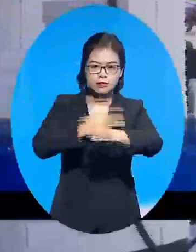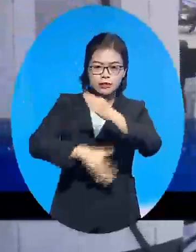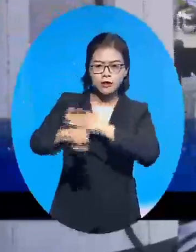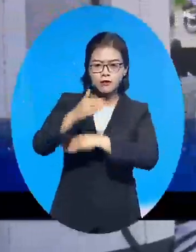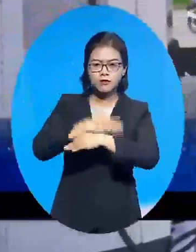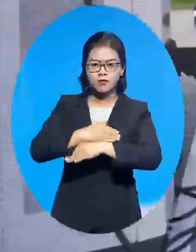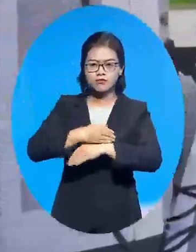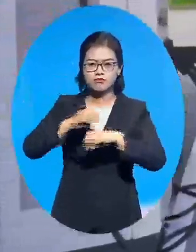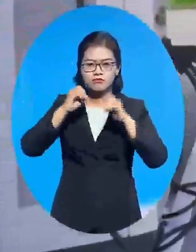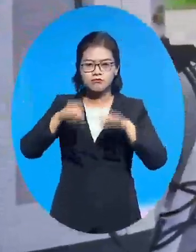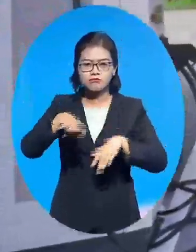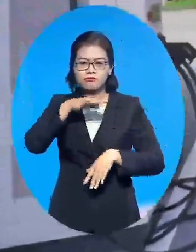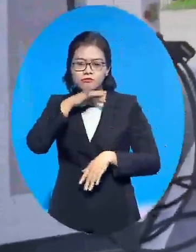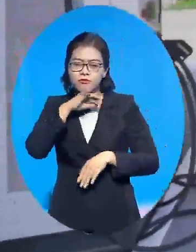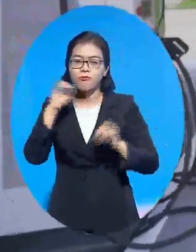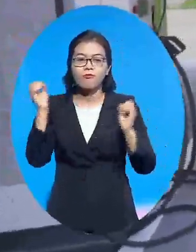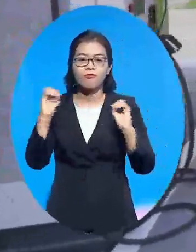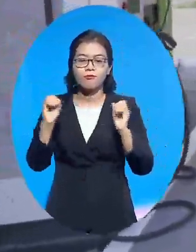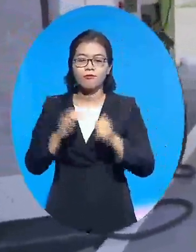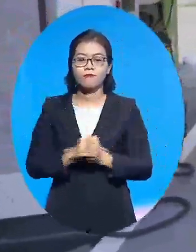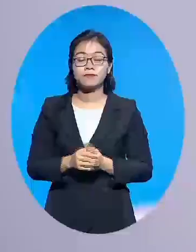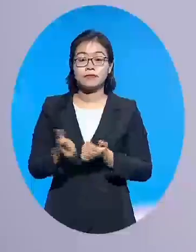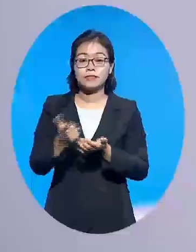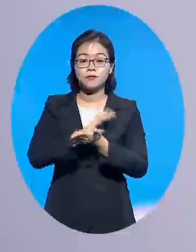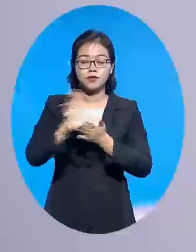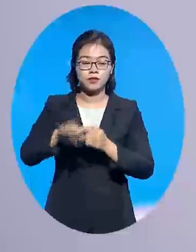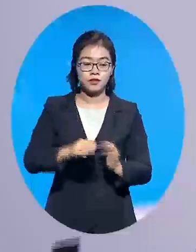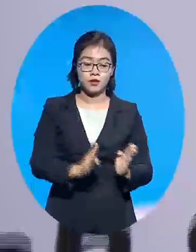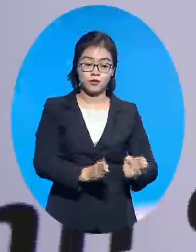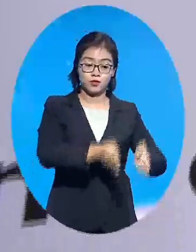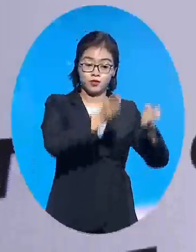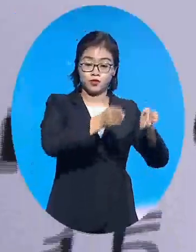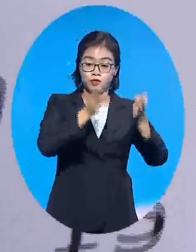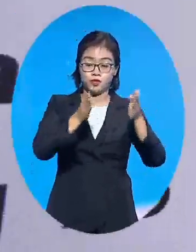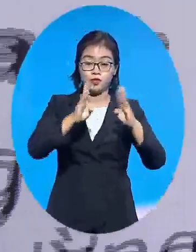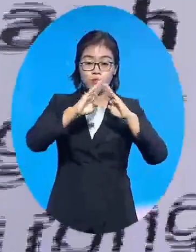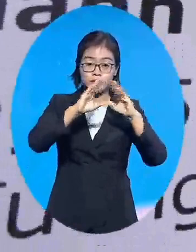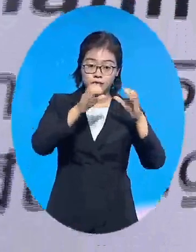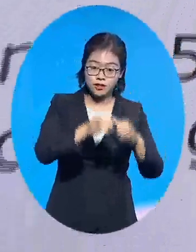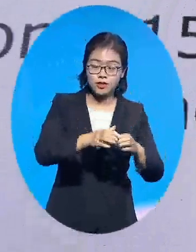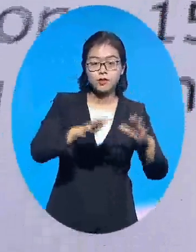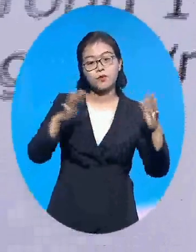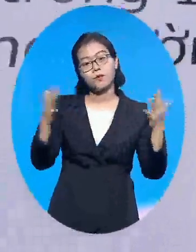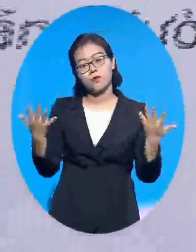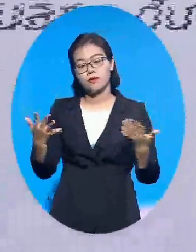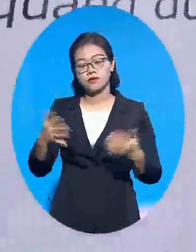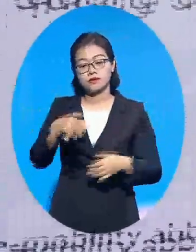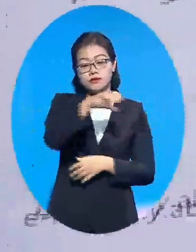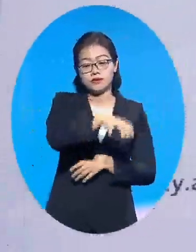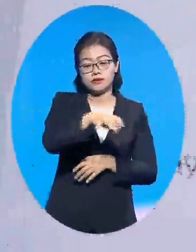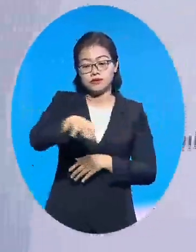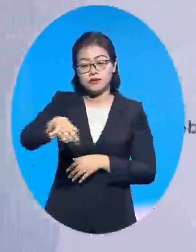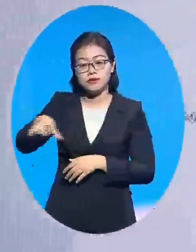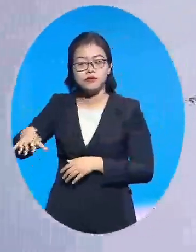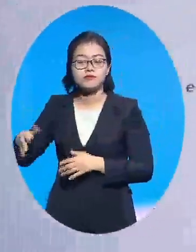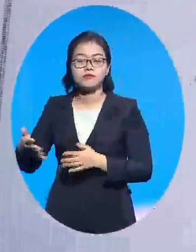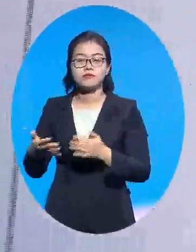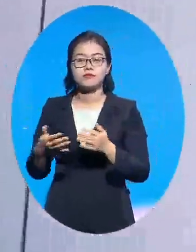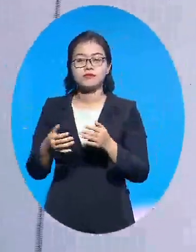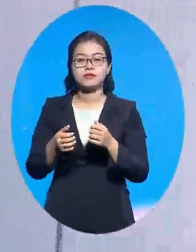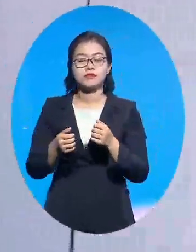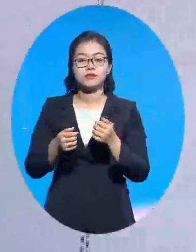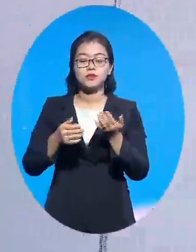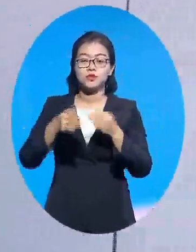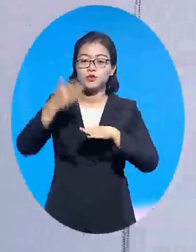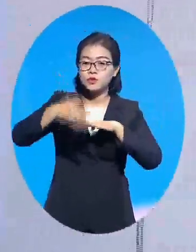với giải pháp cung cấp đa dạng trải dài từ trụ sạc xe điện gia đình cho đến các bến đỗ xe điện trạm sạc cho xe buýt xe tải điện